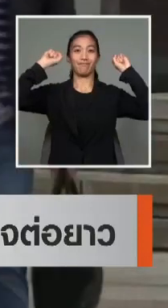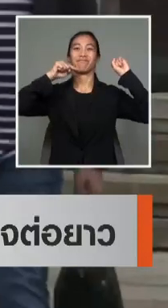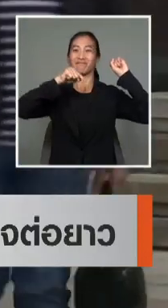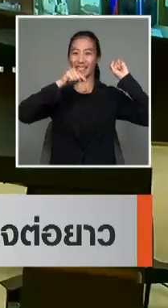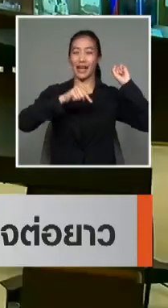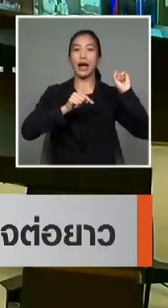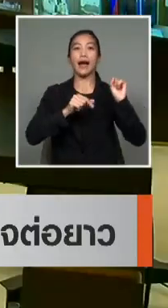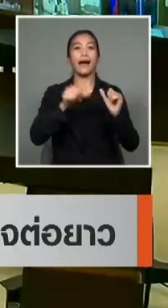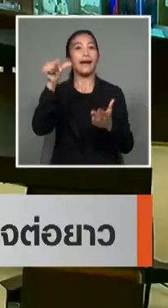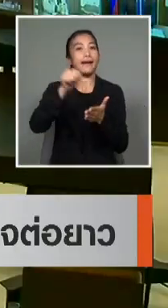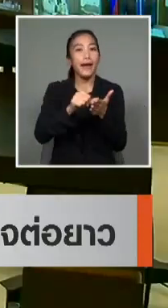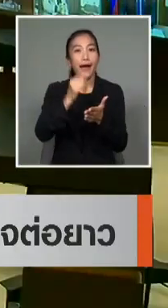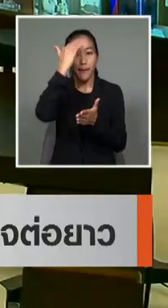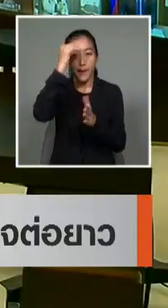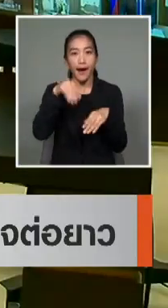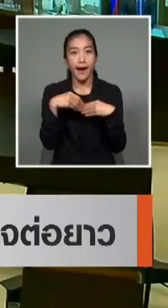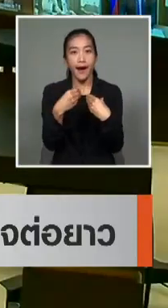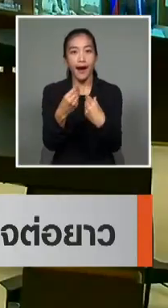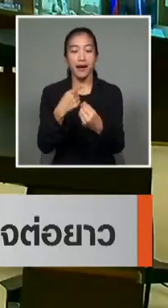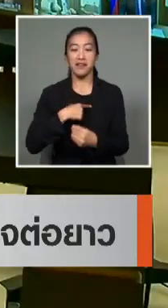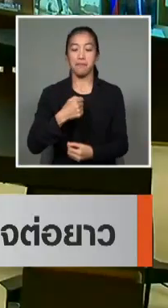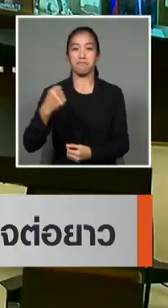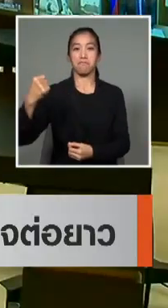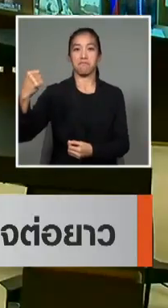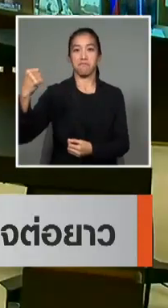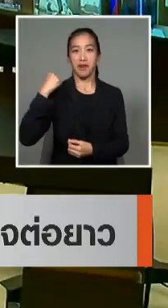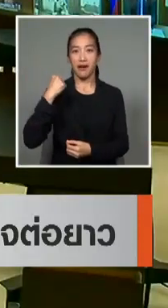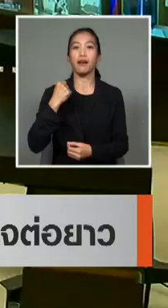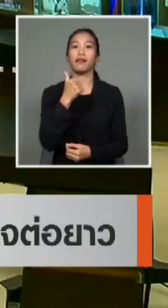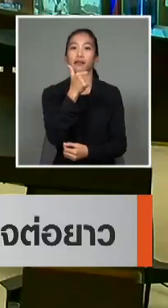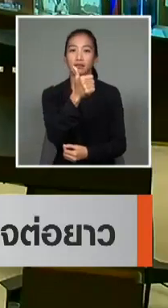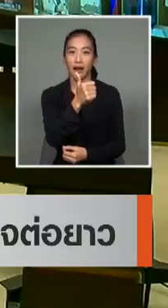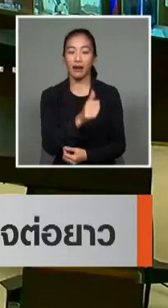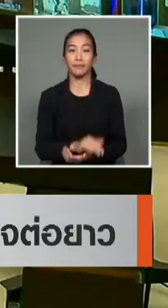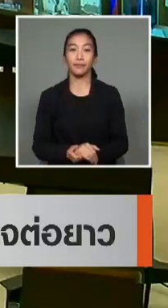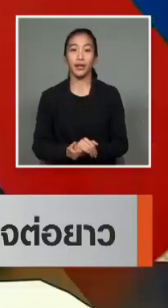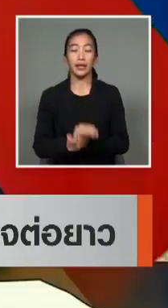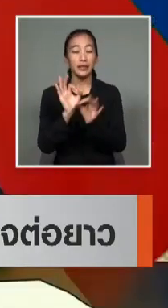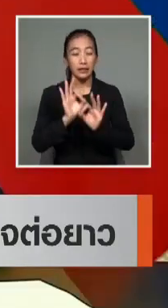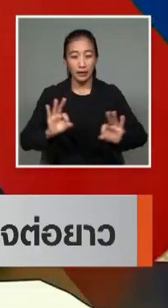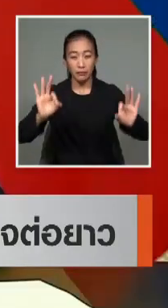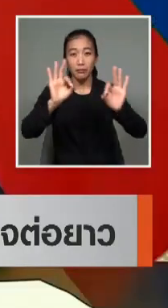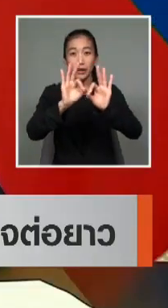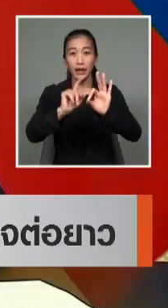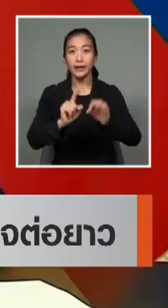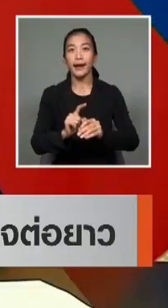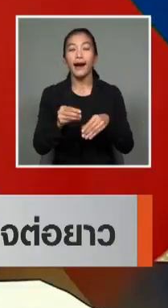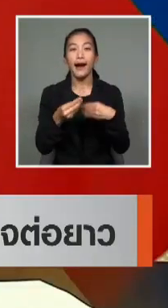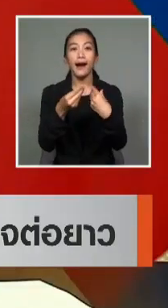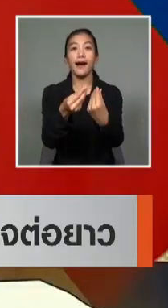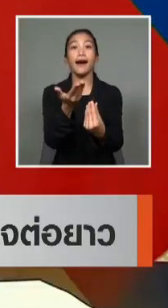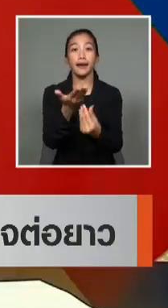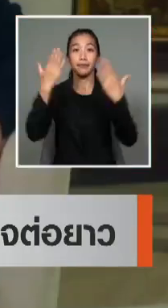ไม่มีสถาบันไหนมีความแข็งแกร่งหรือว่ามีอำนาจที่จะมาท้าทายเขาได้เลยจุดสำคัญก็คือการเปิดทางให้นายปู